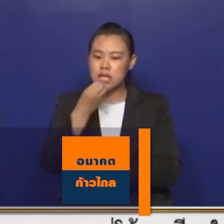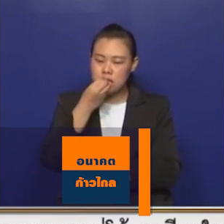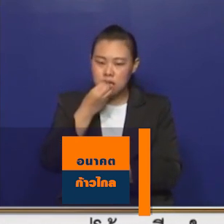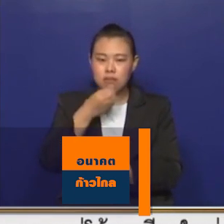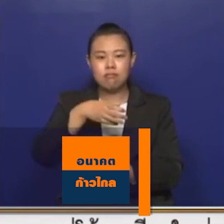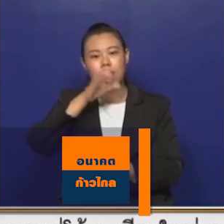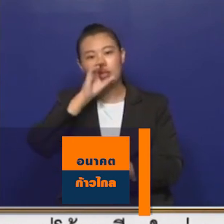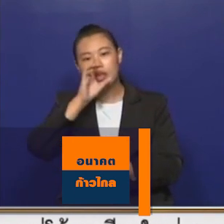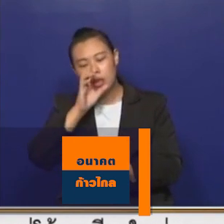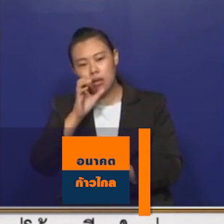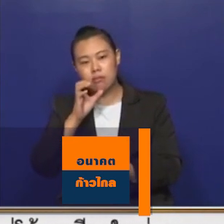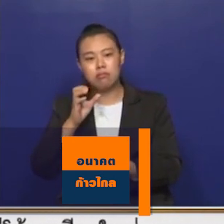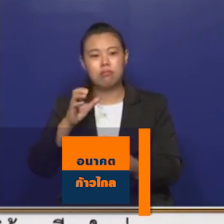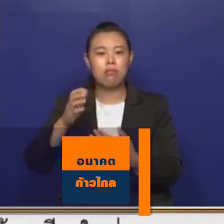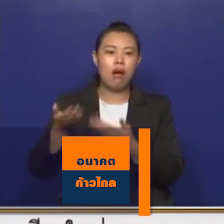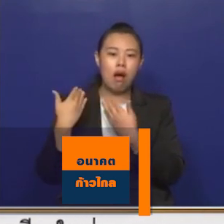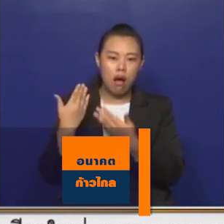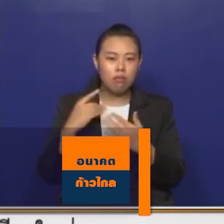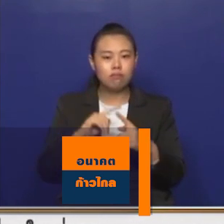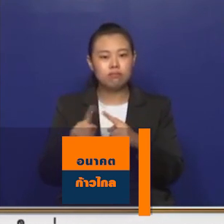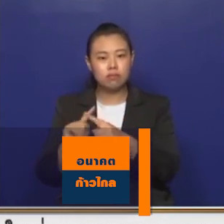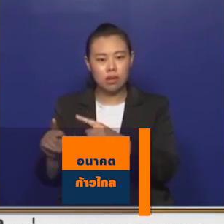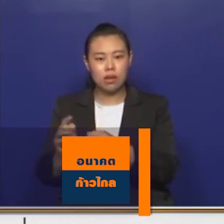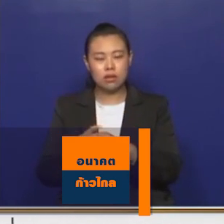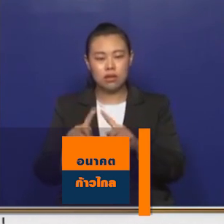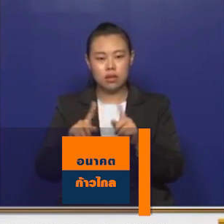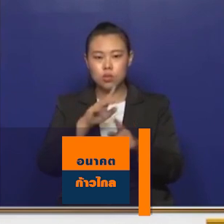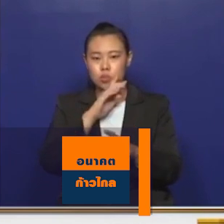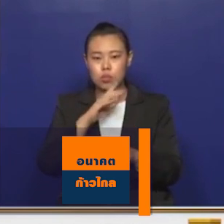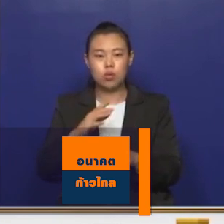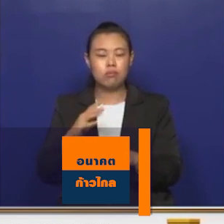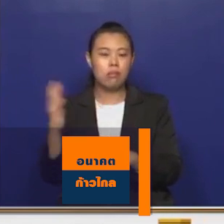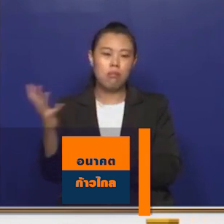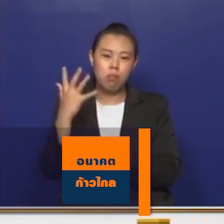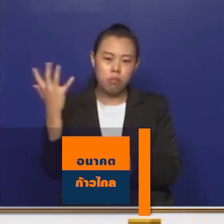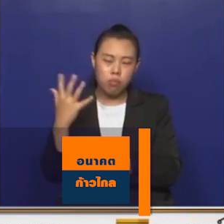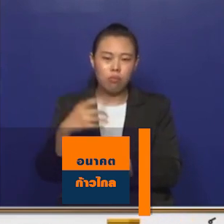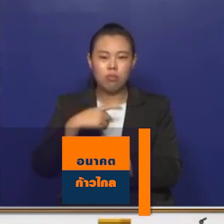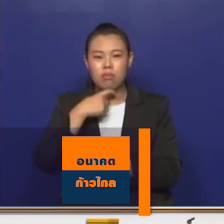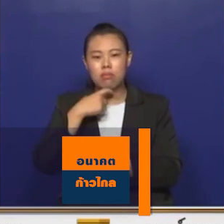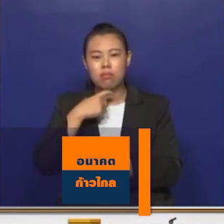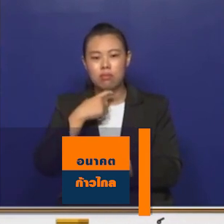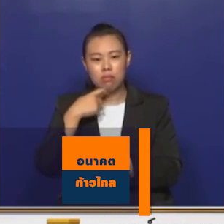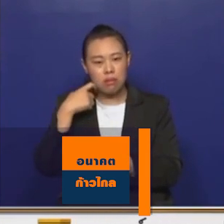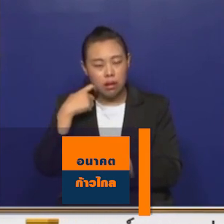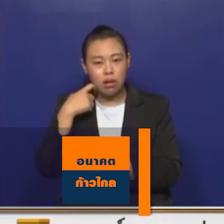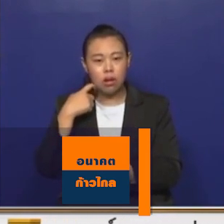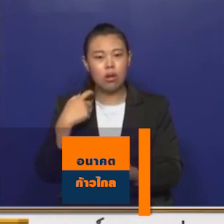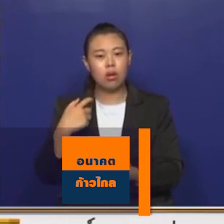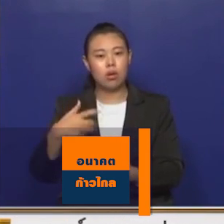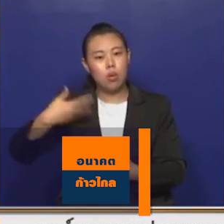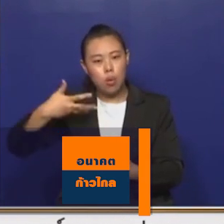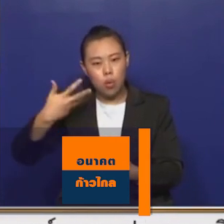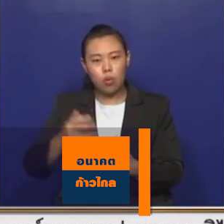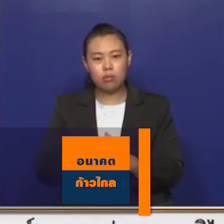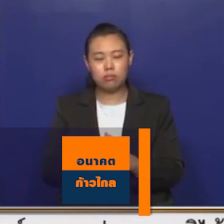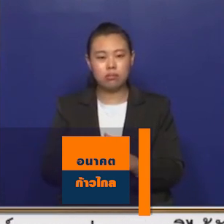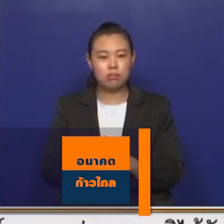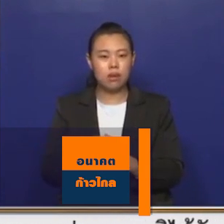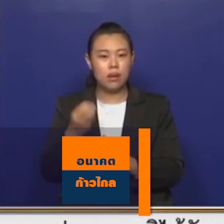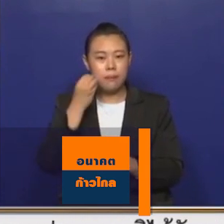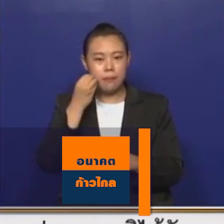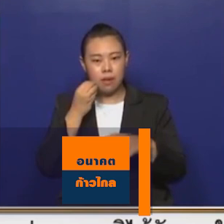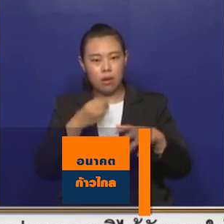บาทแต่ถ้าเป็นช่วงหน้าแล้งเนี่ยพุ่งขึ้นไปถึง350-400บาทเลยนะครับแล้วถ้าบ้านไหนเนี่ยมีสมาชิกเยอะ 4-5